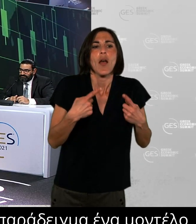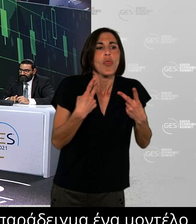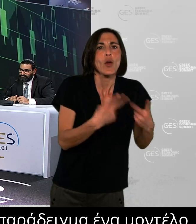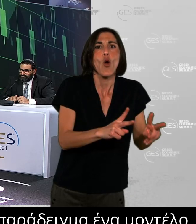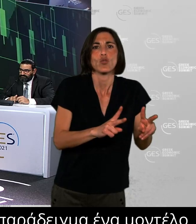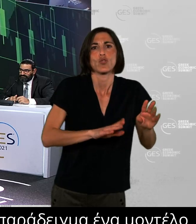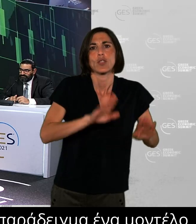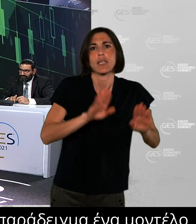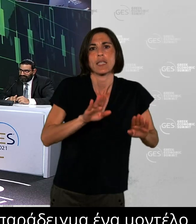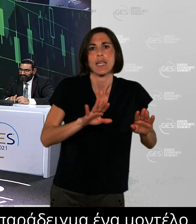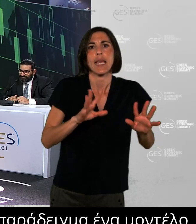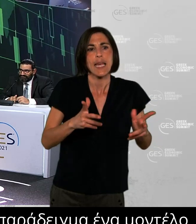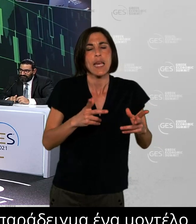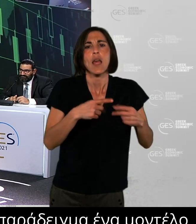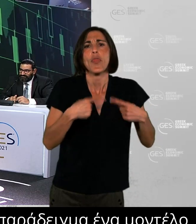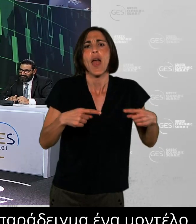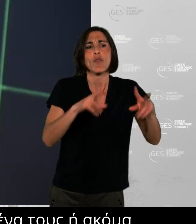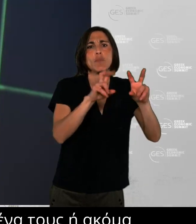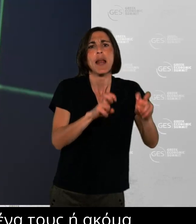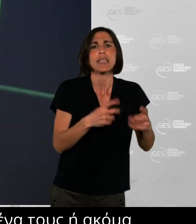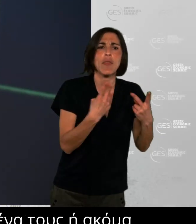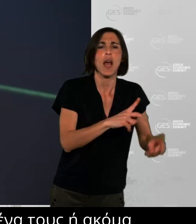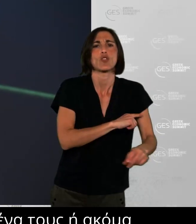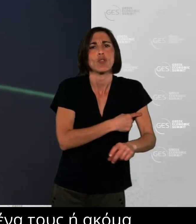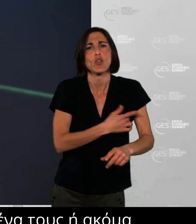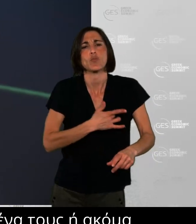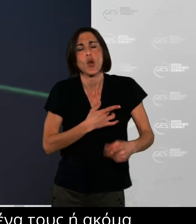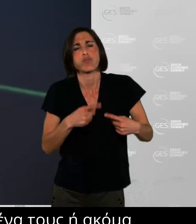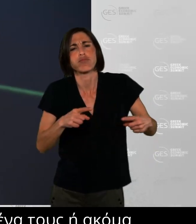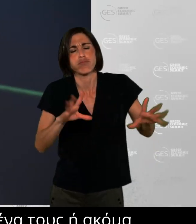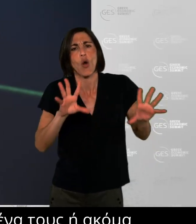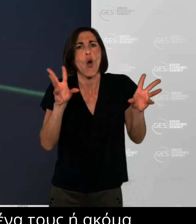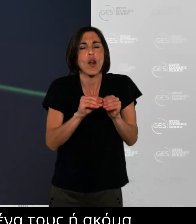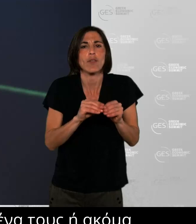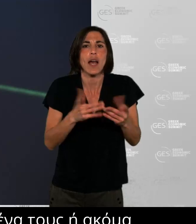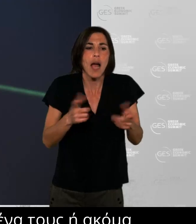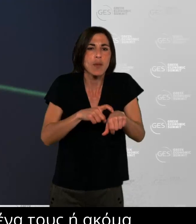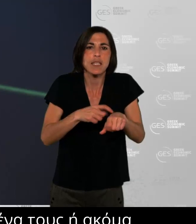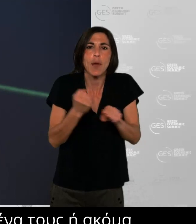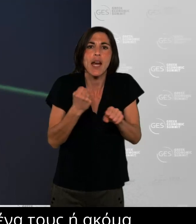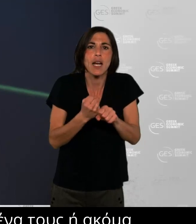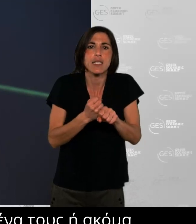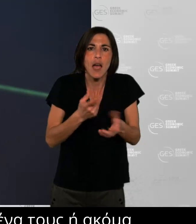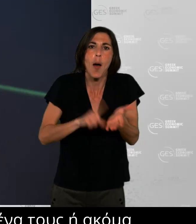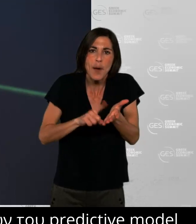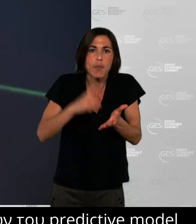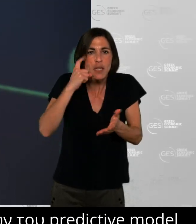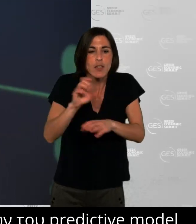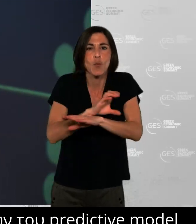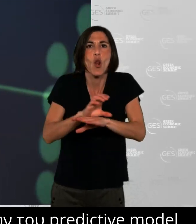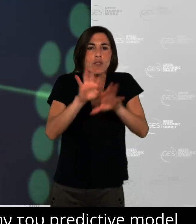οπτικοποίηση των αποτελεσμάτων του predictive model, τους αφορά Και από τη στιγμή που τους αφορά και γίνονται